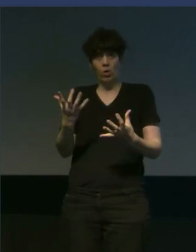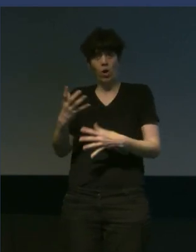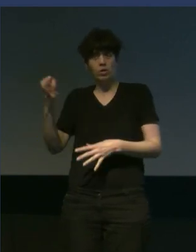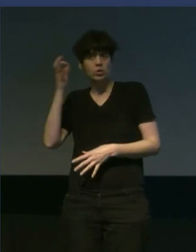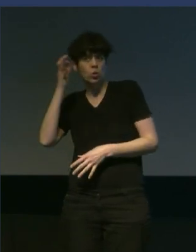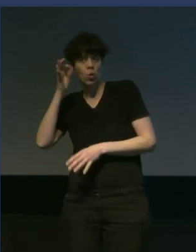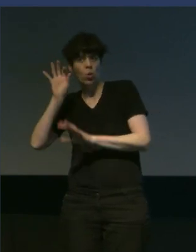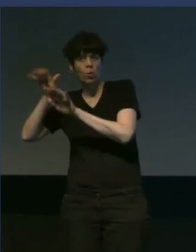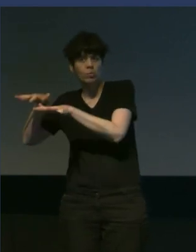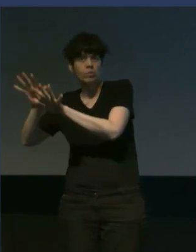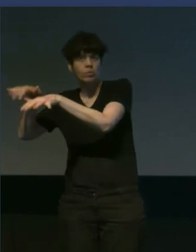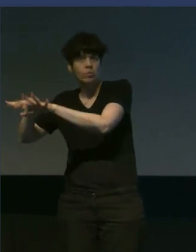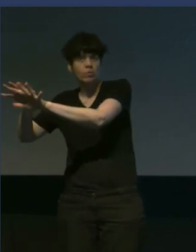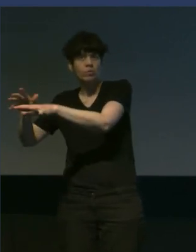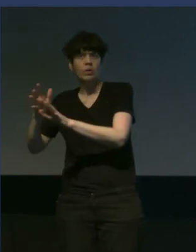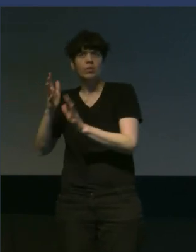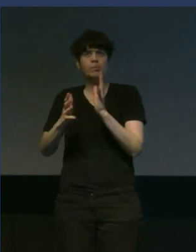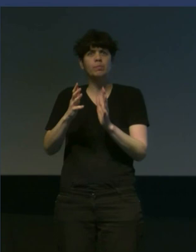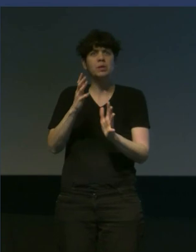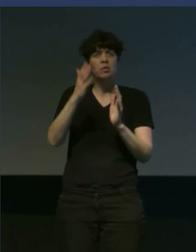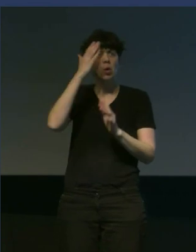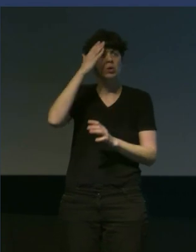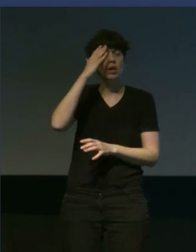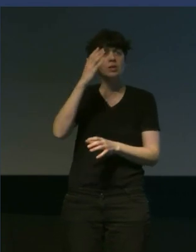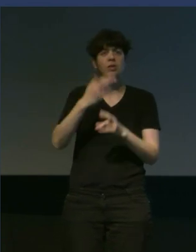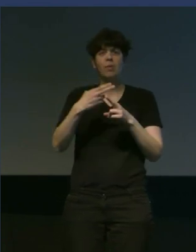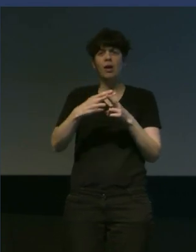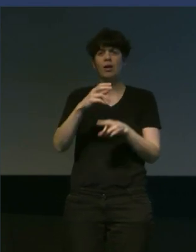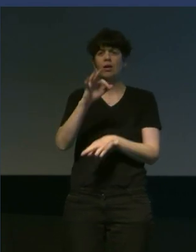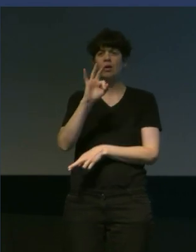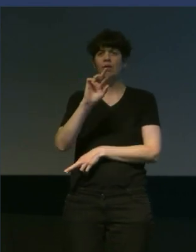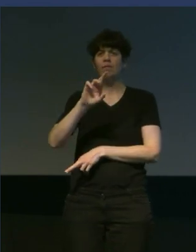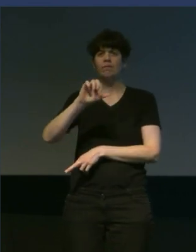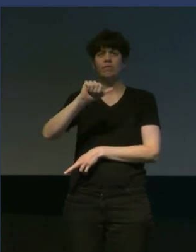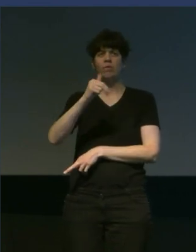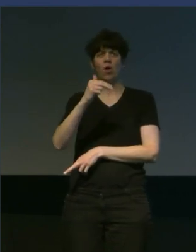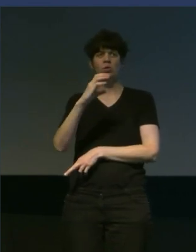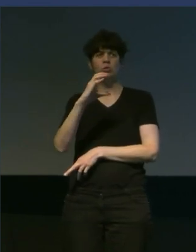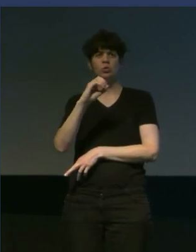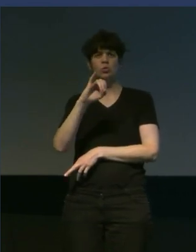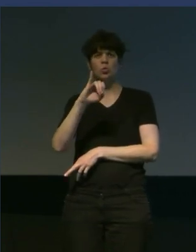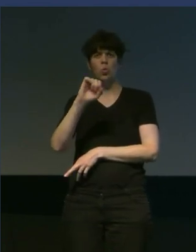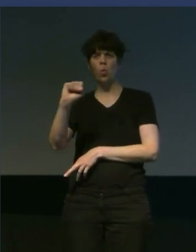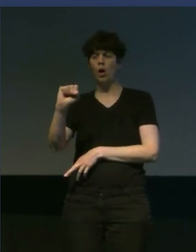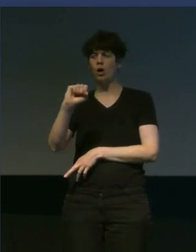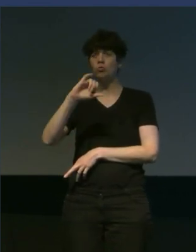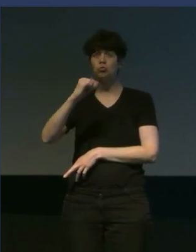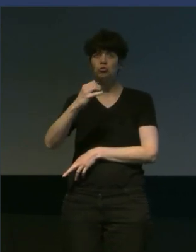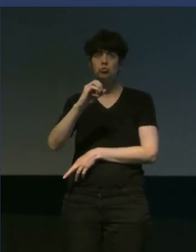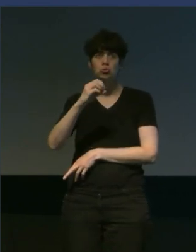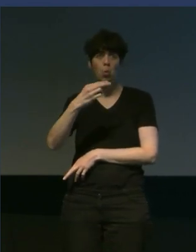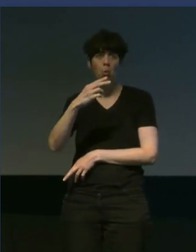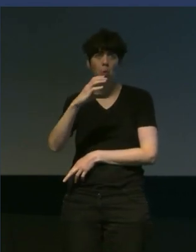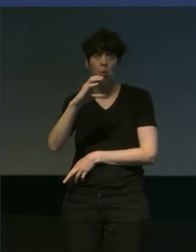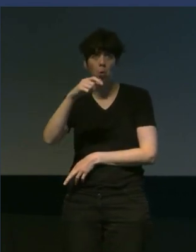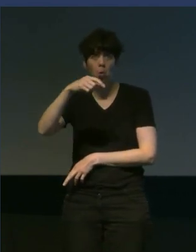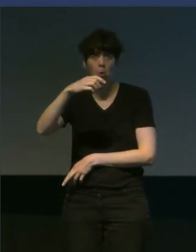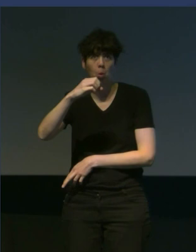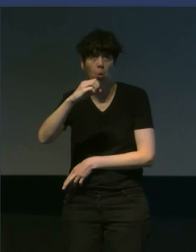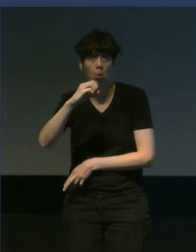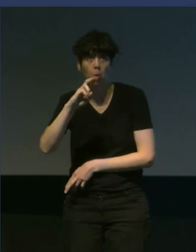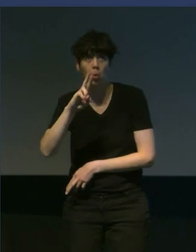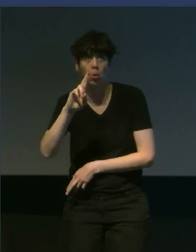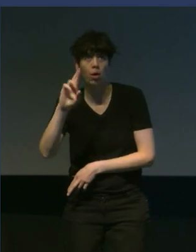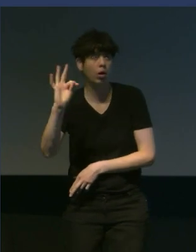vous connaissez peut-être, et d'une chorégraphe qui ont retranscrit donc ses recherches sur le climat polaire en musique et en